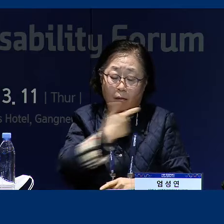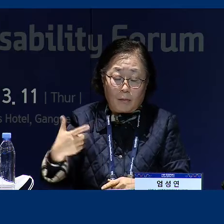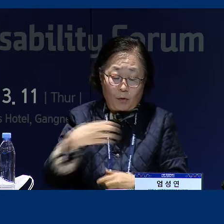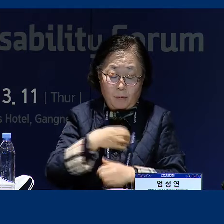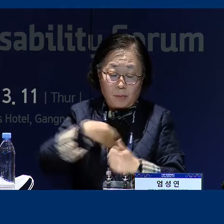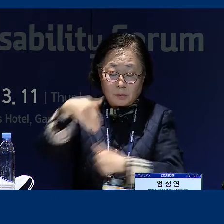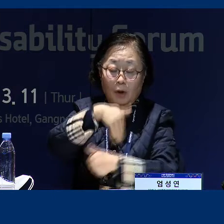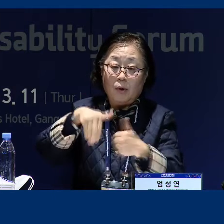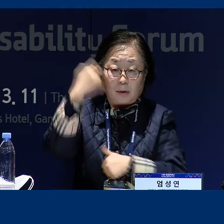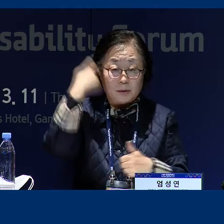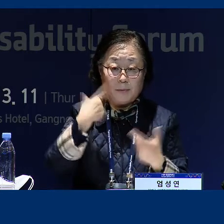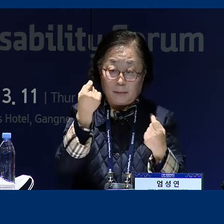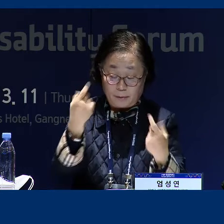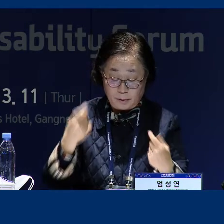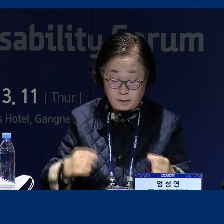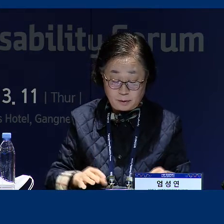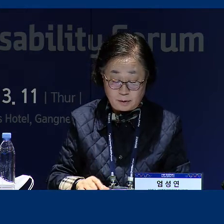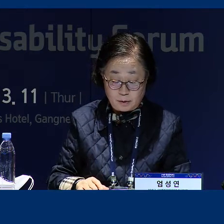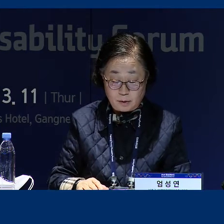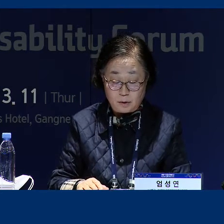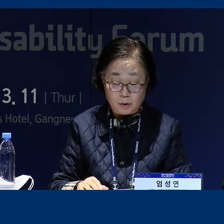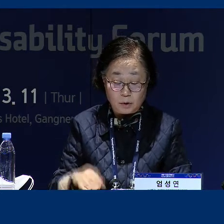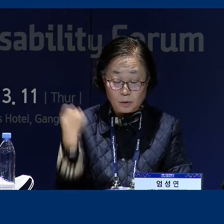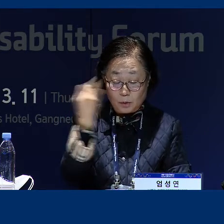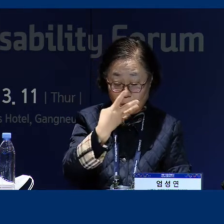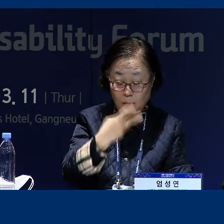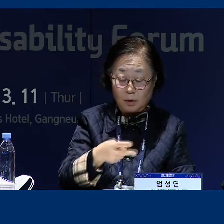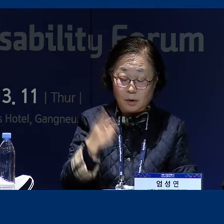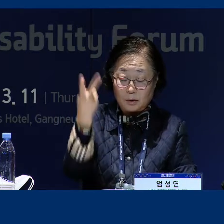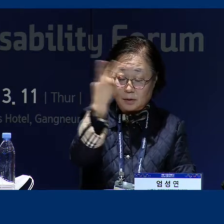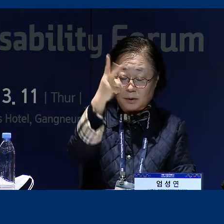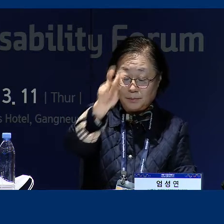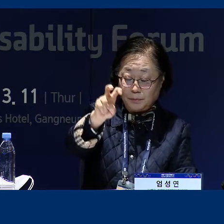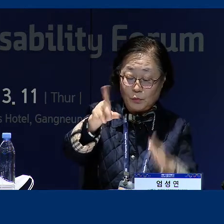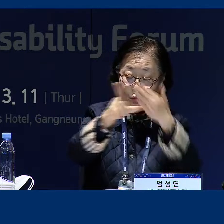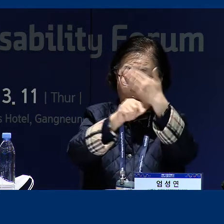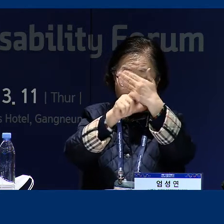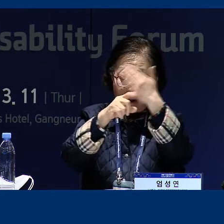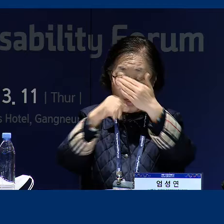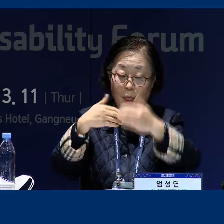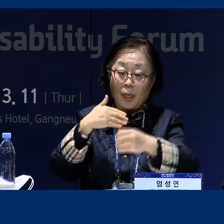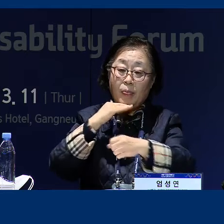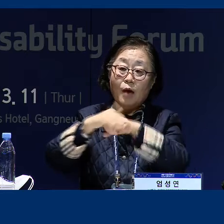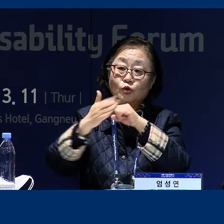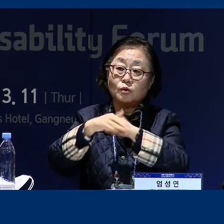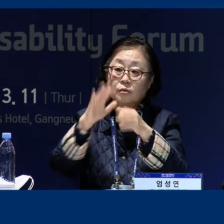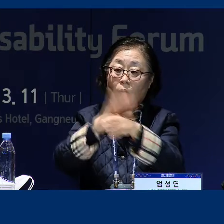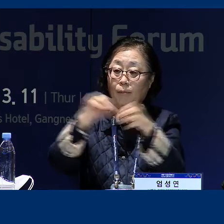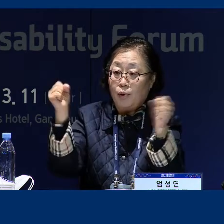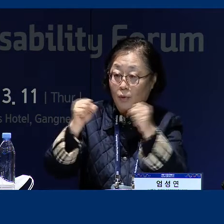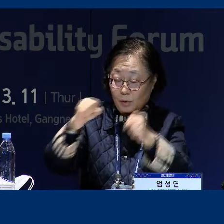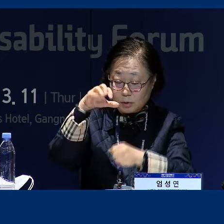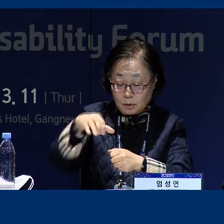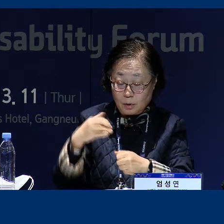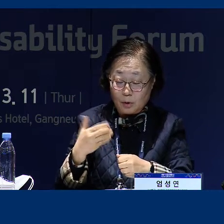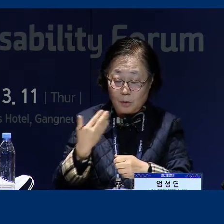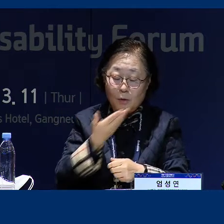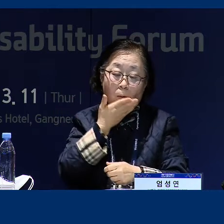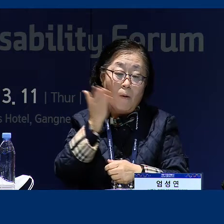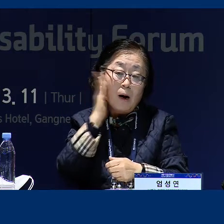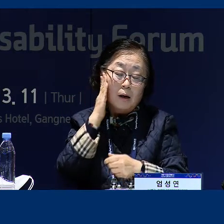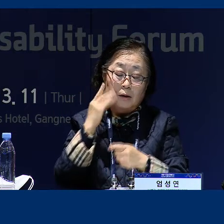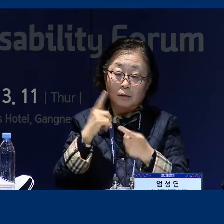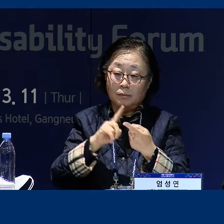등 노력을 해주어서 다행히 인명피해는 일어나지 않았지만 매우 위험한 상황이었습니다. 또한 작년에 대구 경북